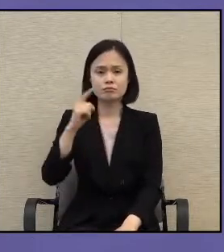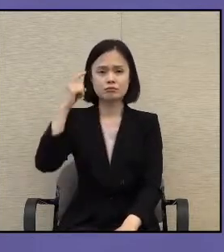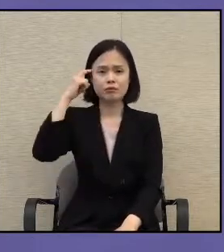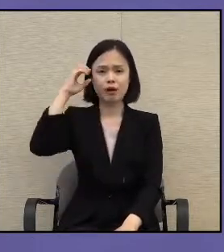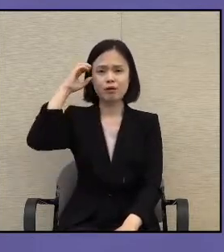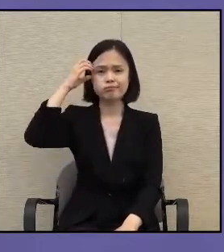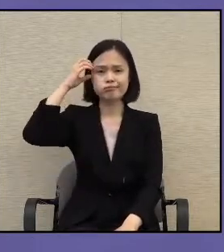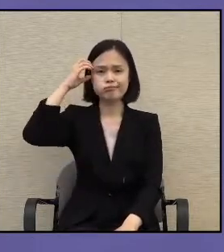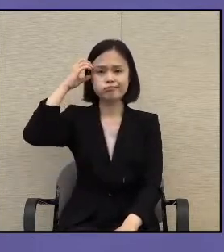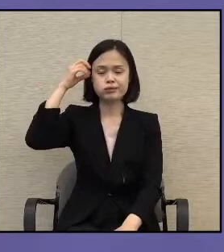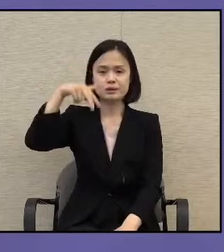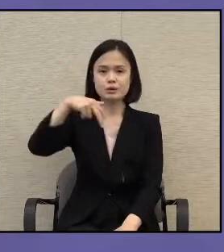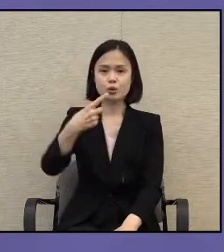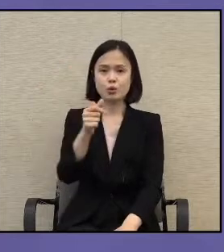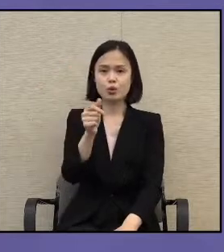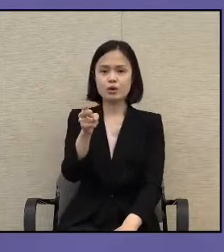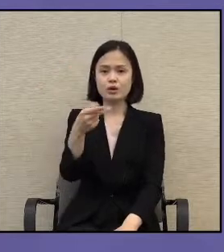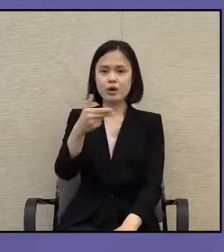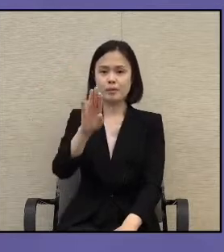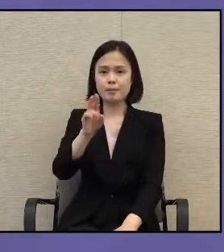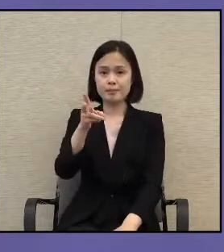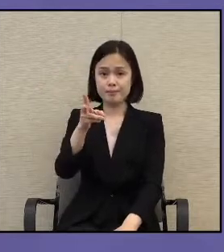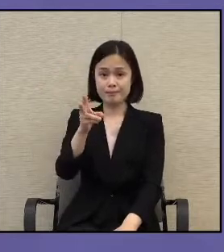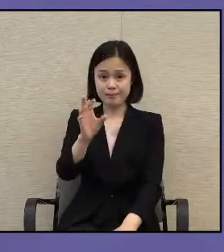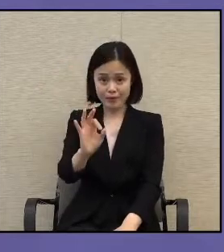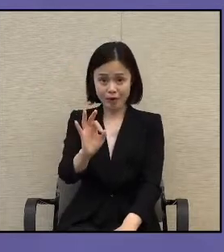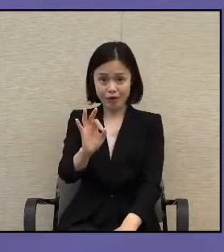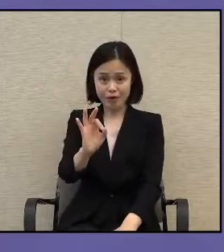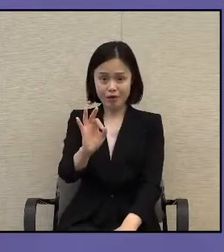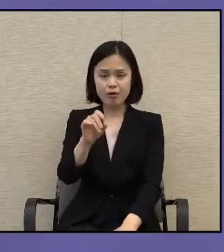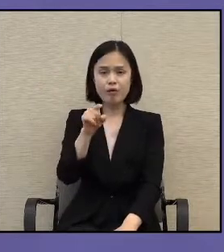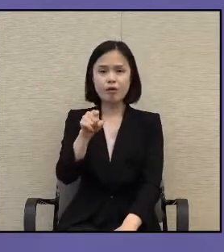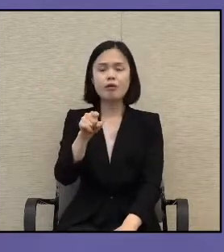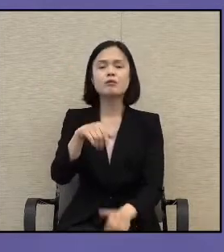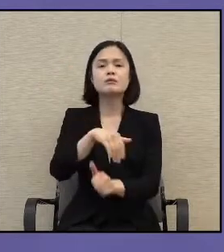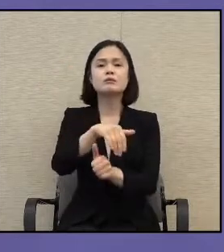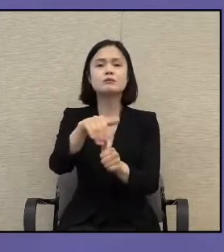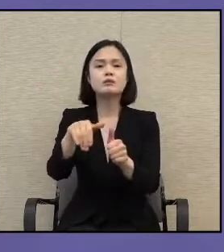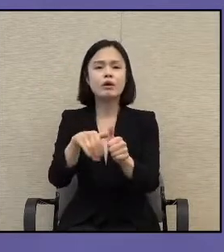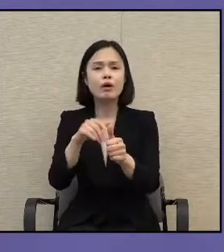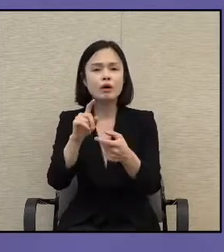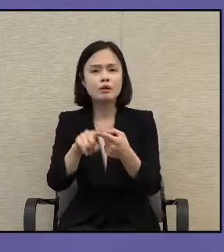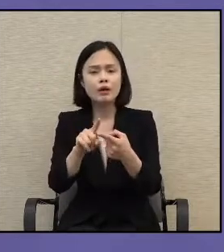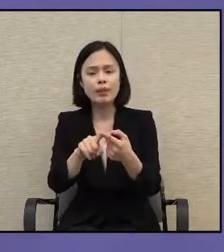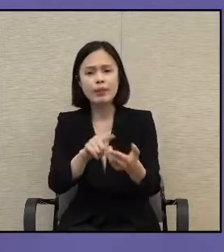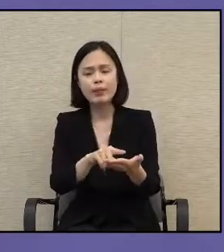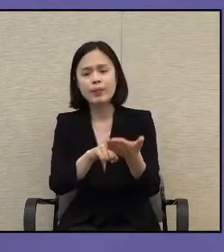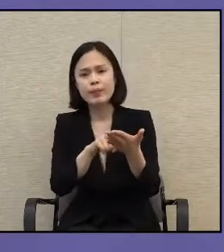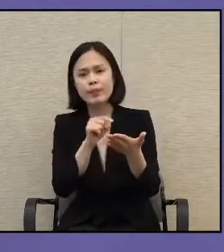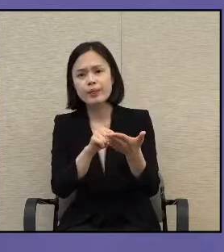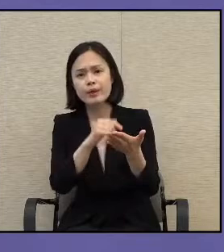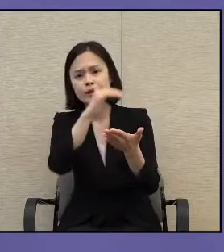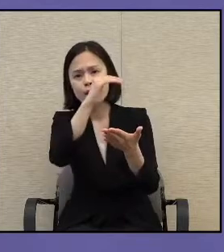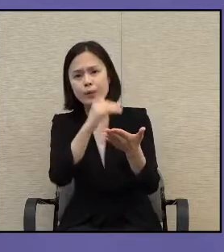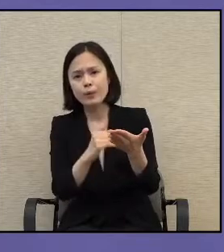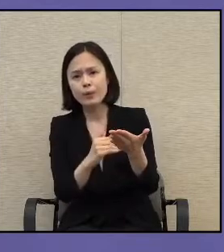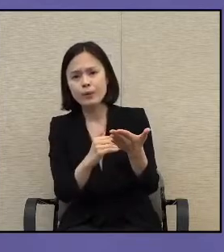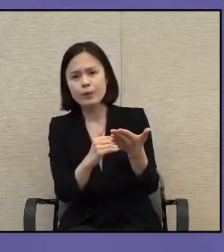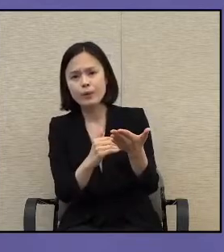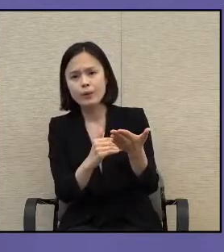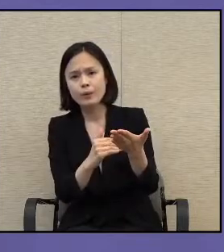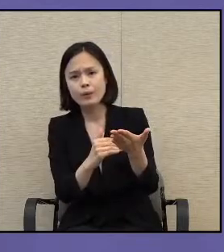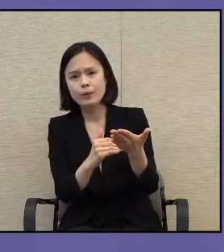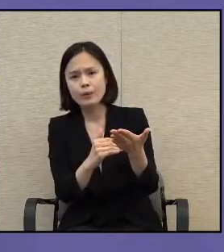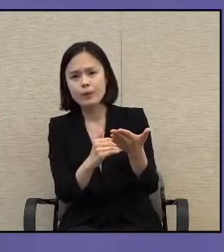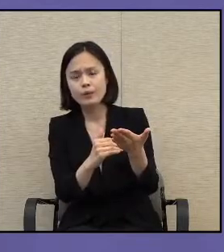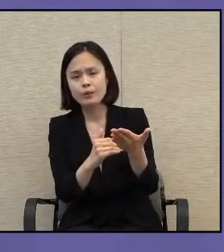압도적인 상태일 것이다라고 하는 것을 말해주는 것이고, 곧 저희가 이제 아까 social consequences라고 하는